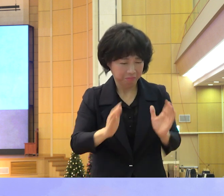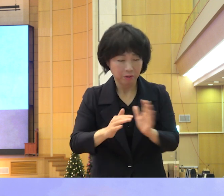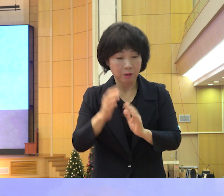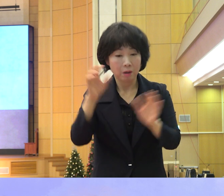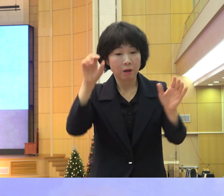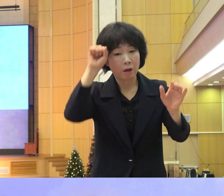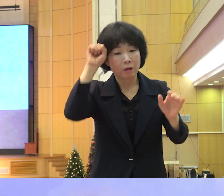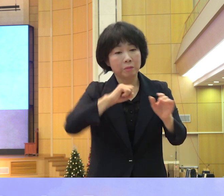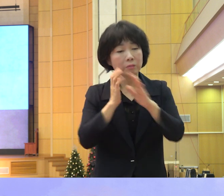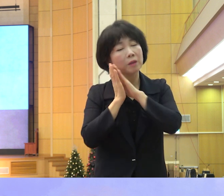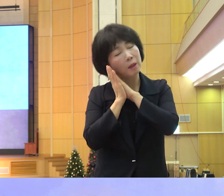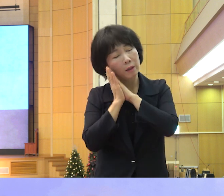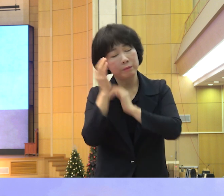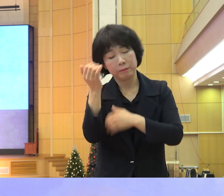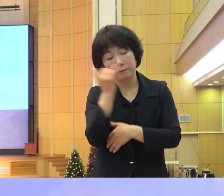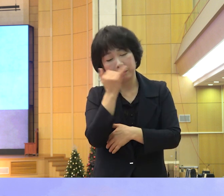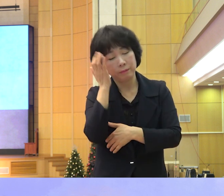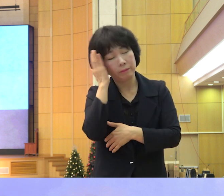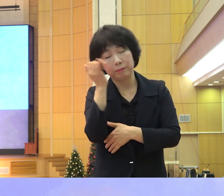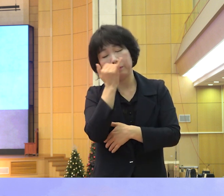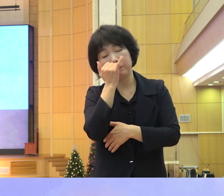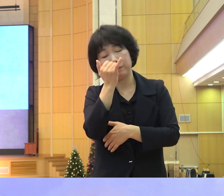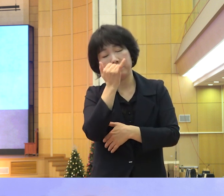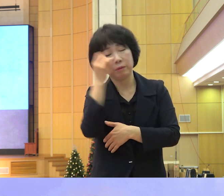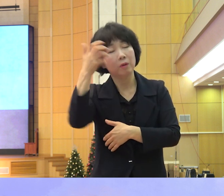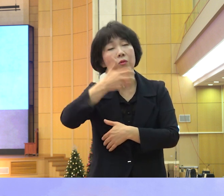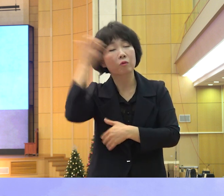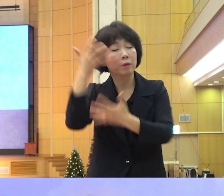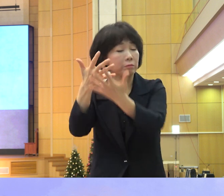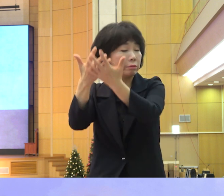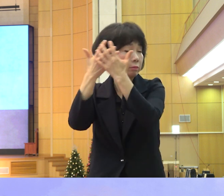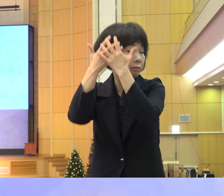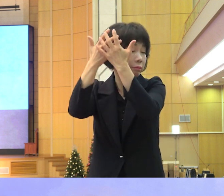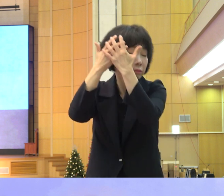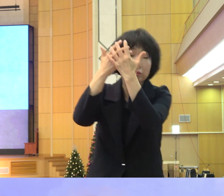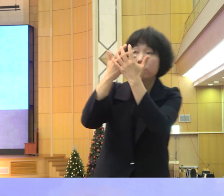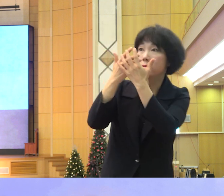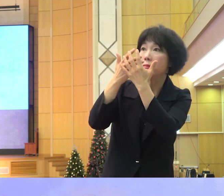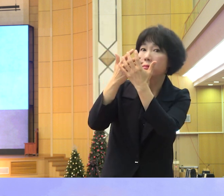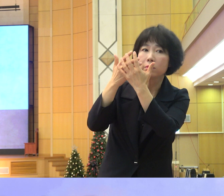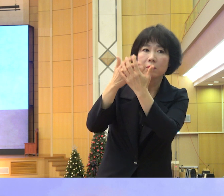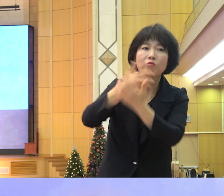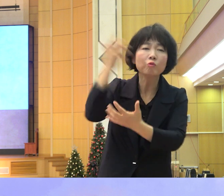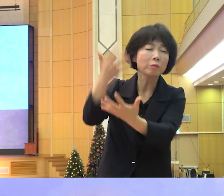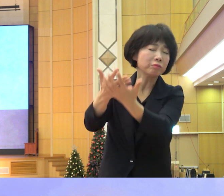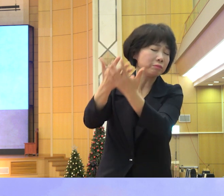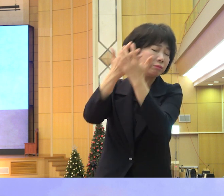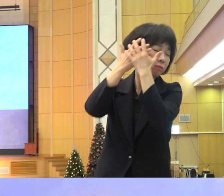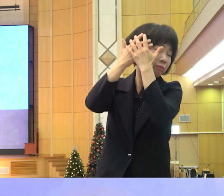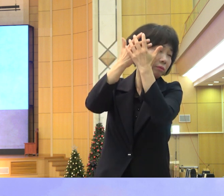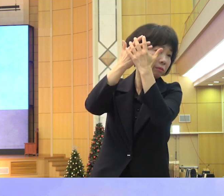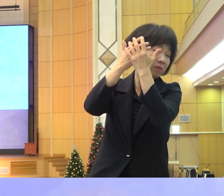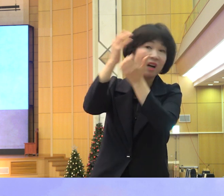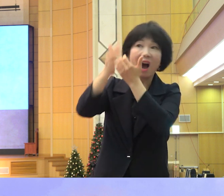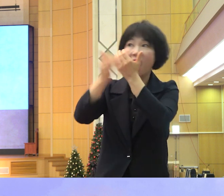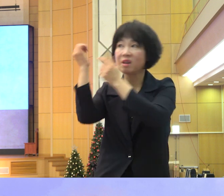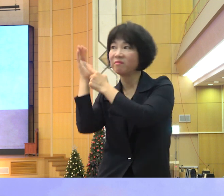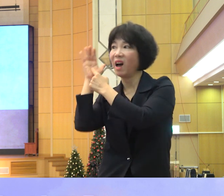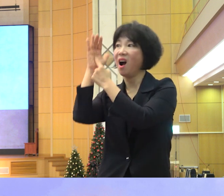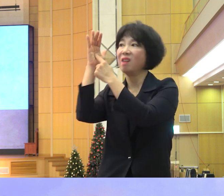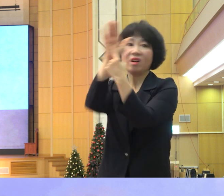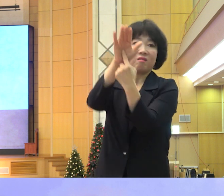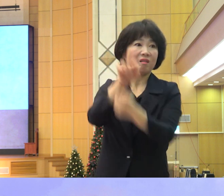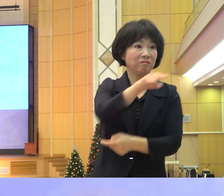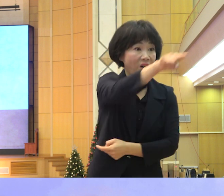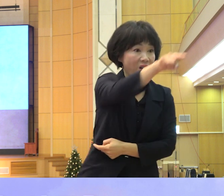그냥 굿으로 잠깐 잡는데 꿈인지 생신지 비몽사몽한지는 모르지만 하나님께서 쌀